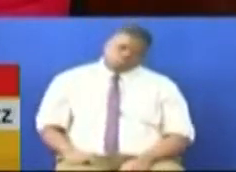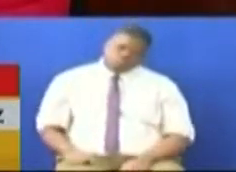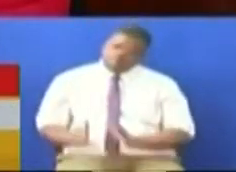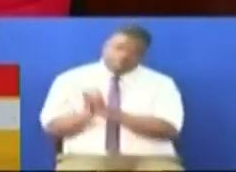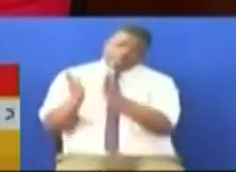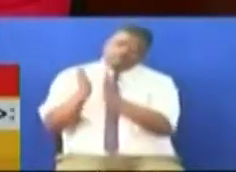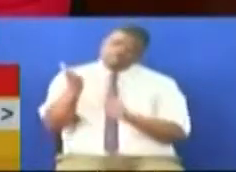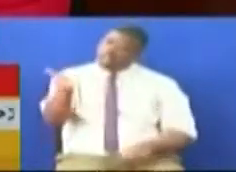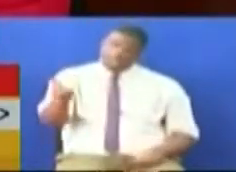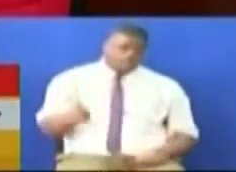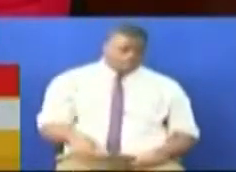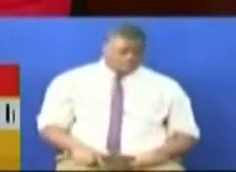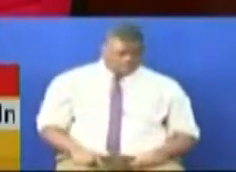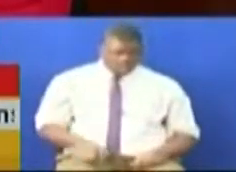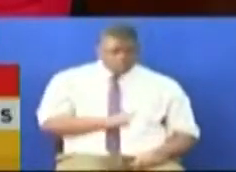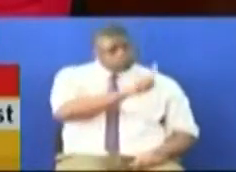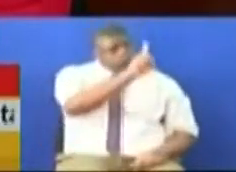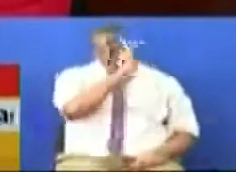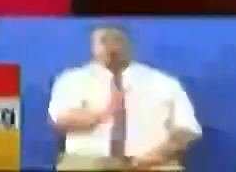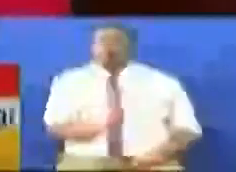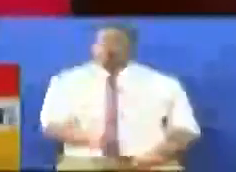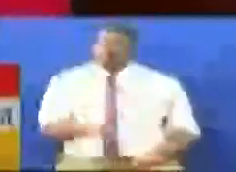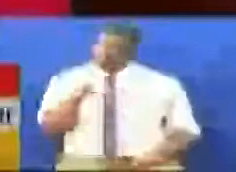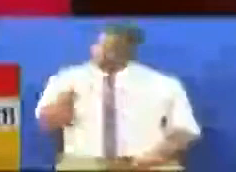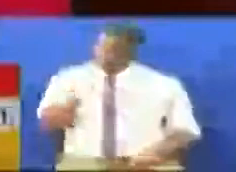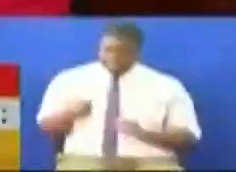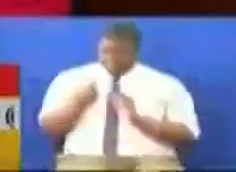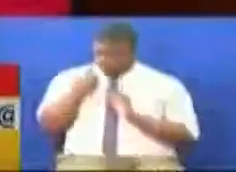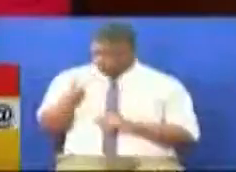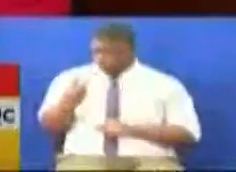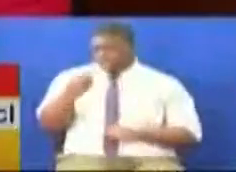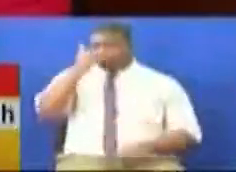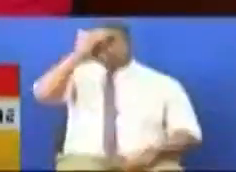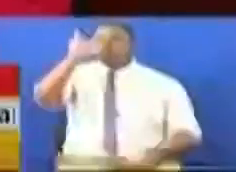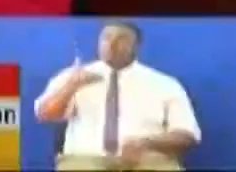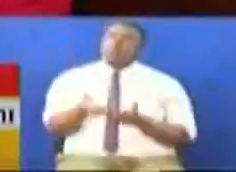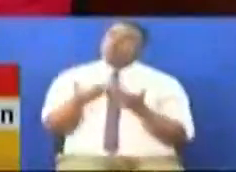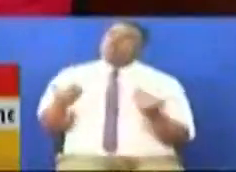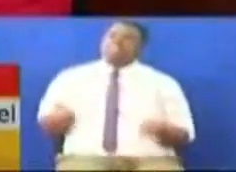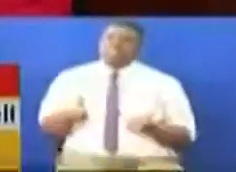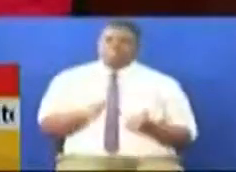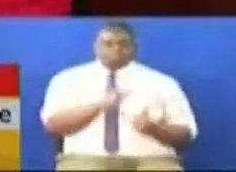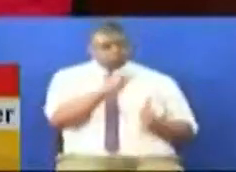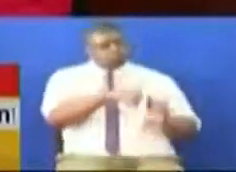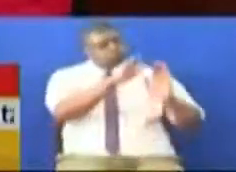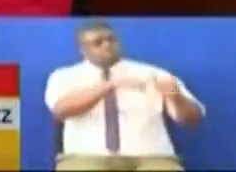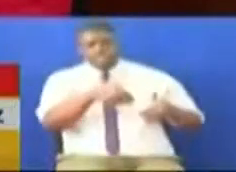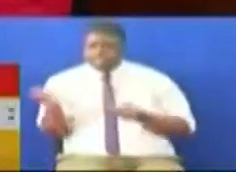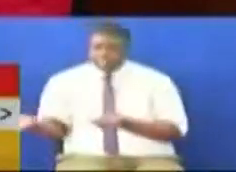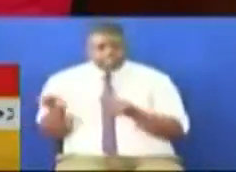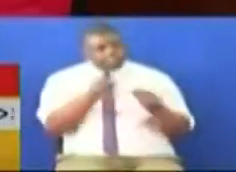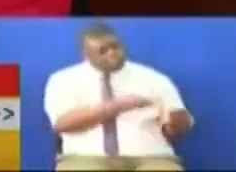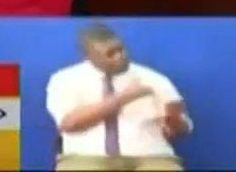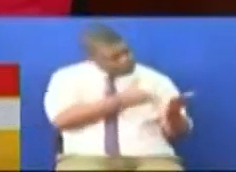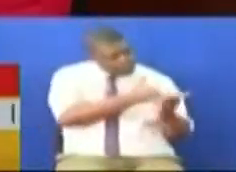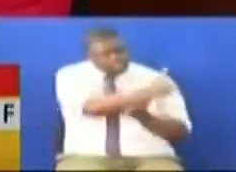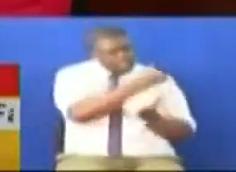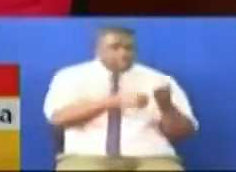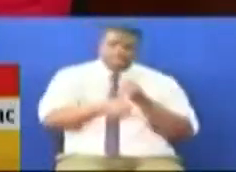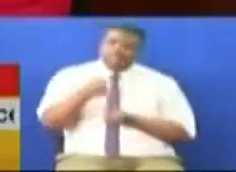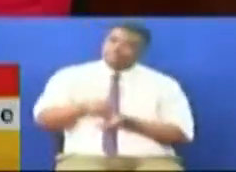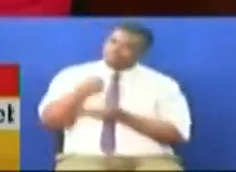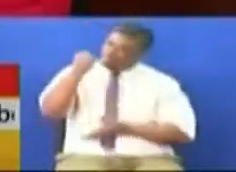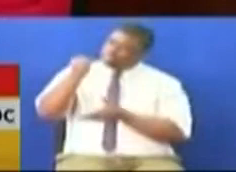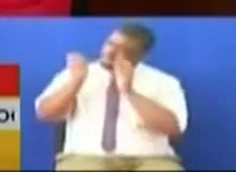tamasha. Lakini swali langu, kama hiyo ilionekana ni kipaumbele, kwa nini kuletwa hapa bungeni ili iweze kupitishwa kwenye bajeti ya